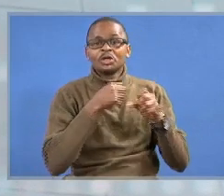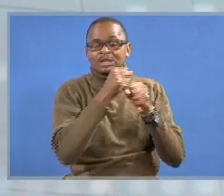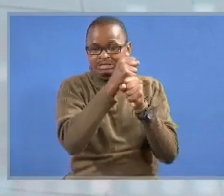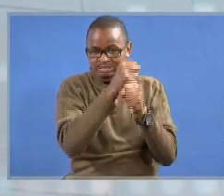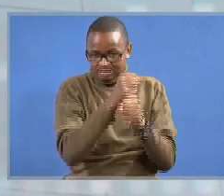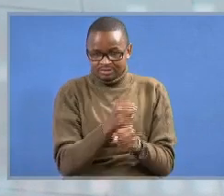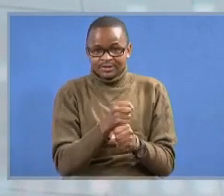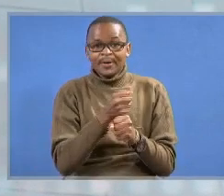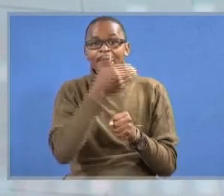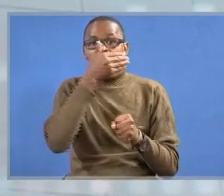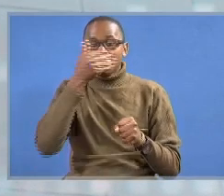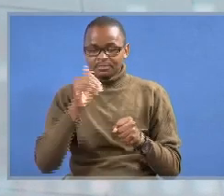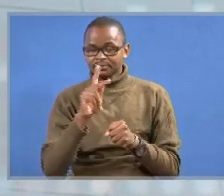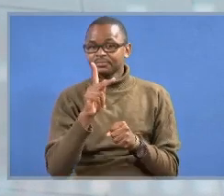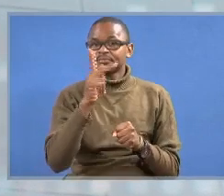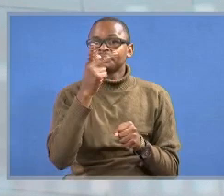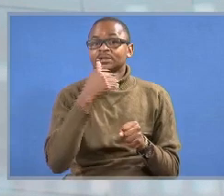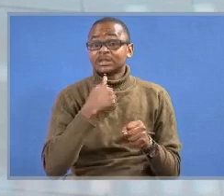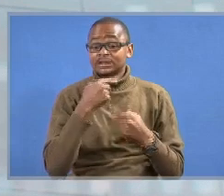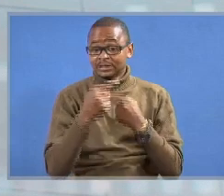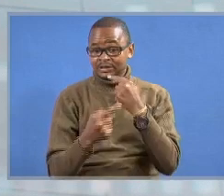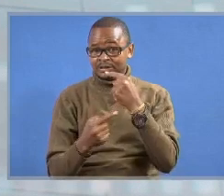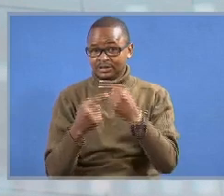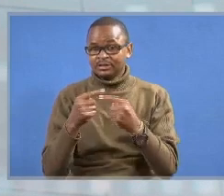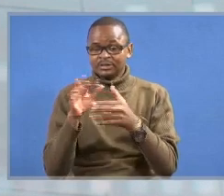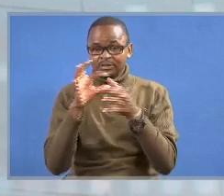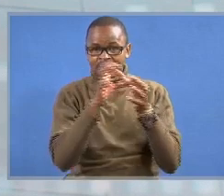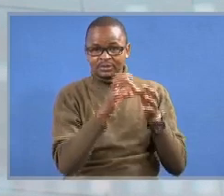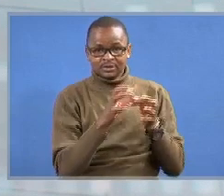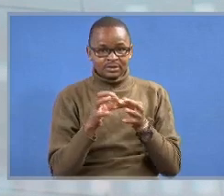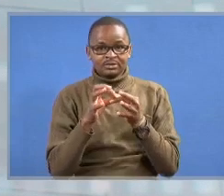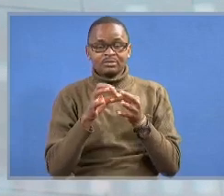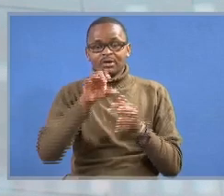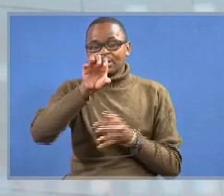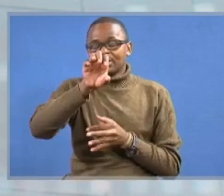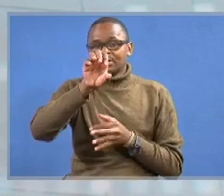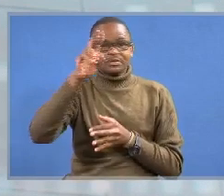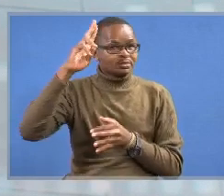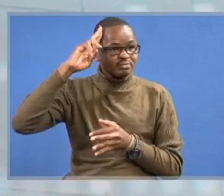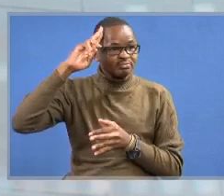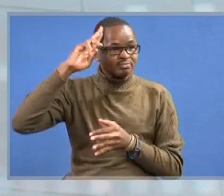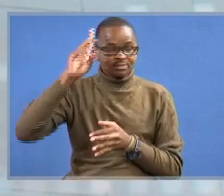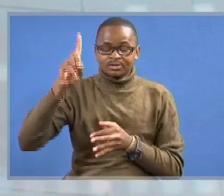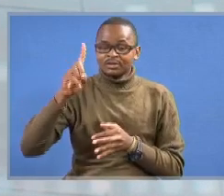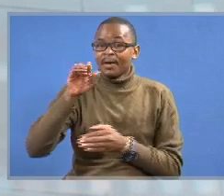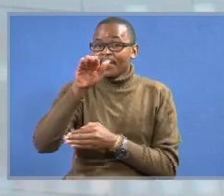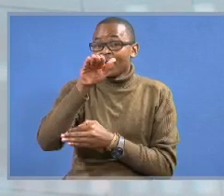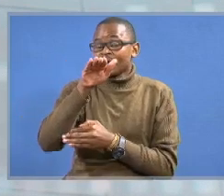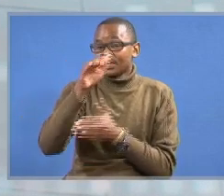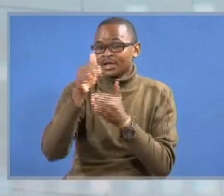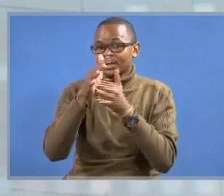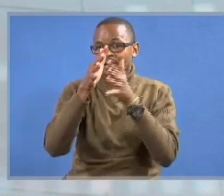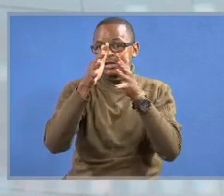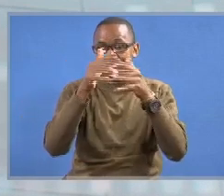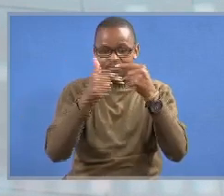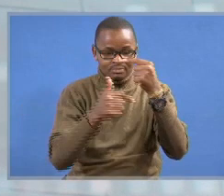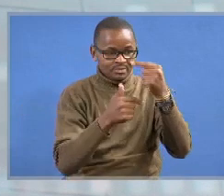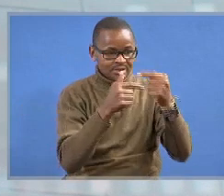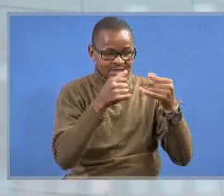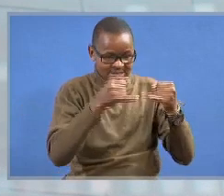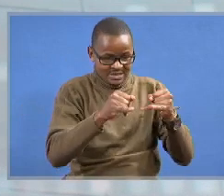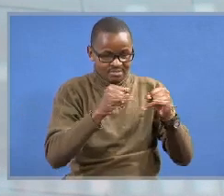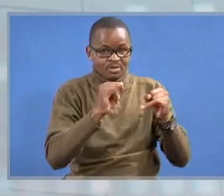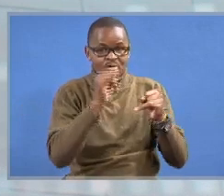sera za maadili bora ya wananchi zinazoendelezwa na muungano wa maskauti. Kadhalika Rais Kenyatta amewarai viongozi wa taifa kuendeleza